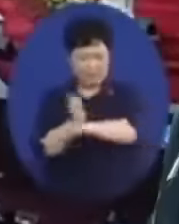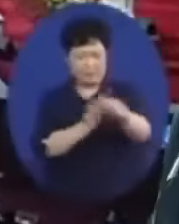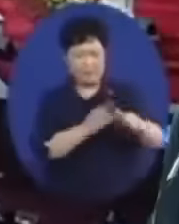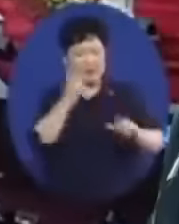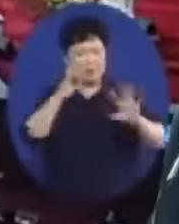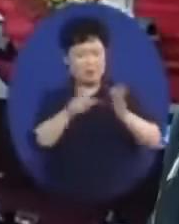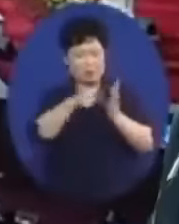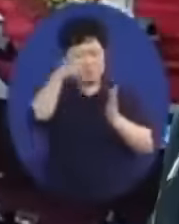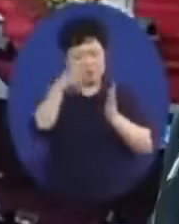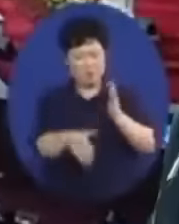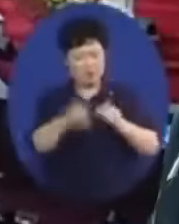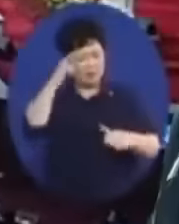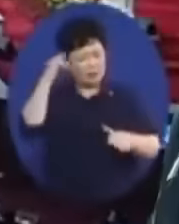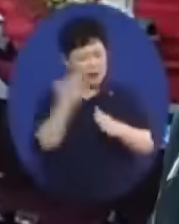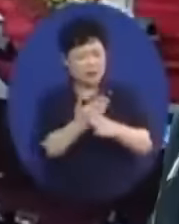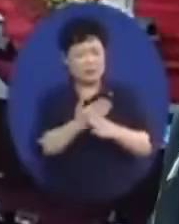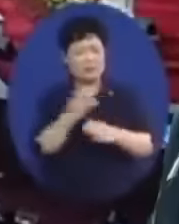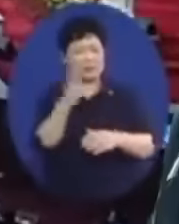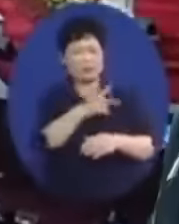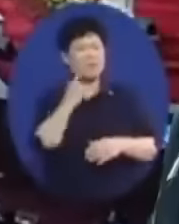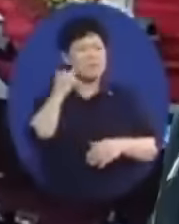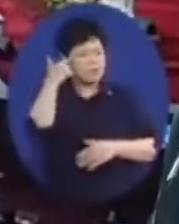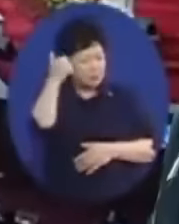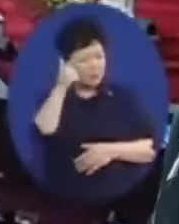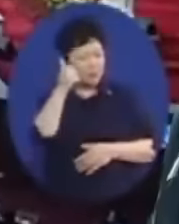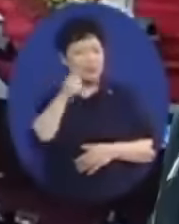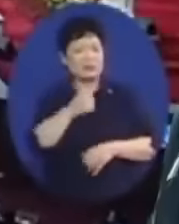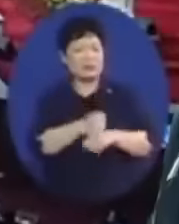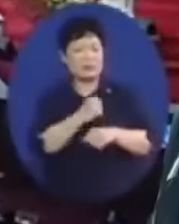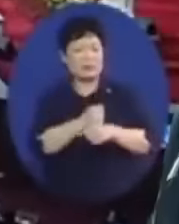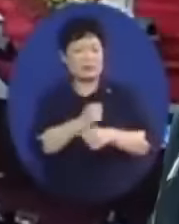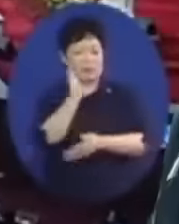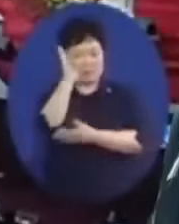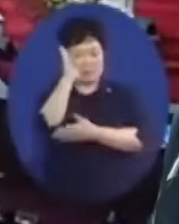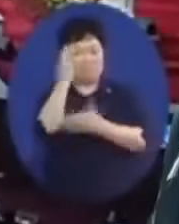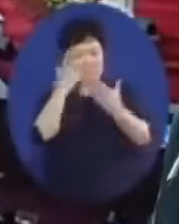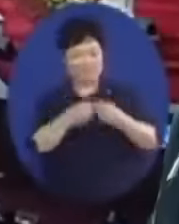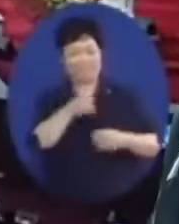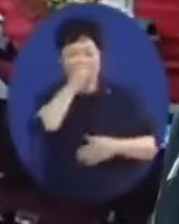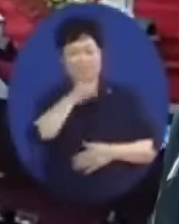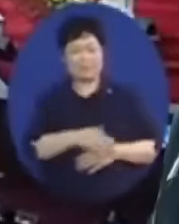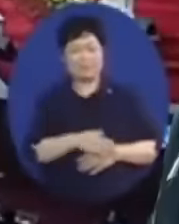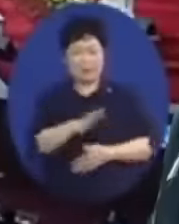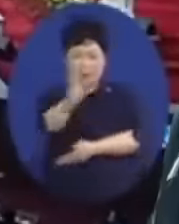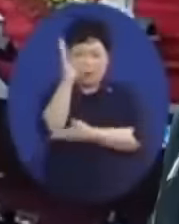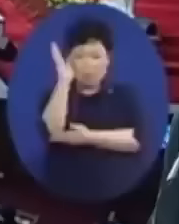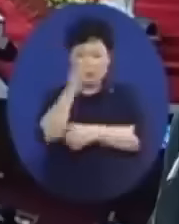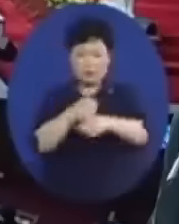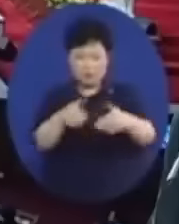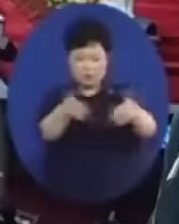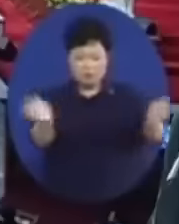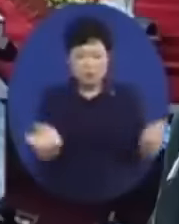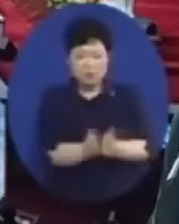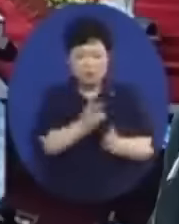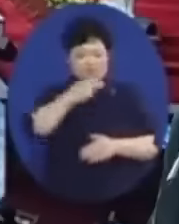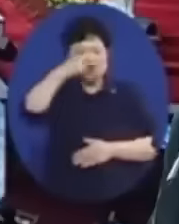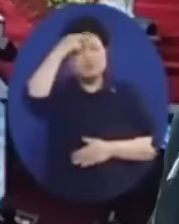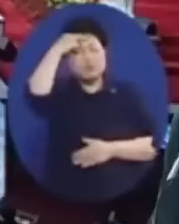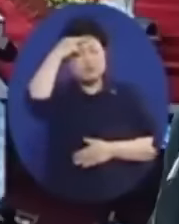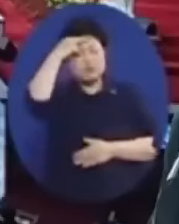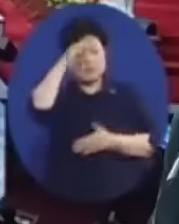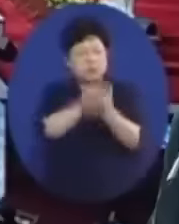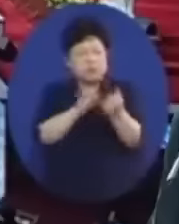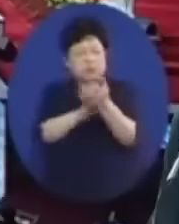미국의 유명한 학자였던 목회자였던 에드워드 목사의 일화에 이런 이야기가 있습니다. 그가 목회하던 교구에 술주정뱅이 도박꾼이